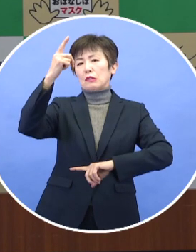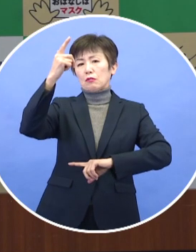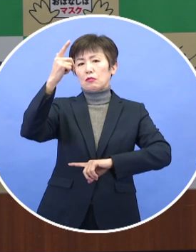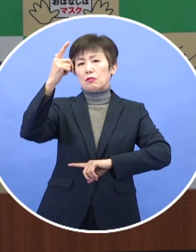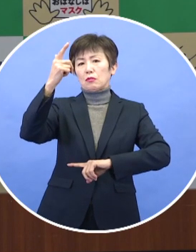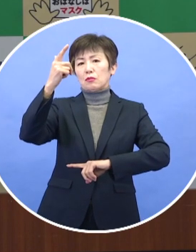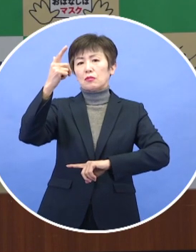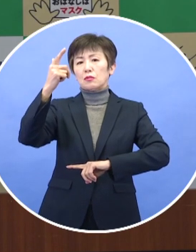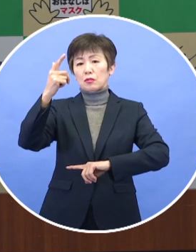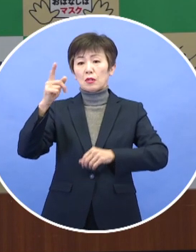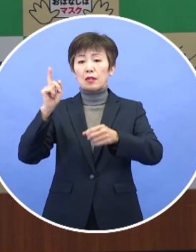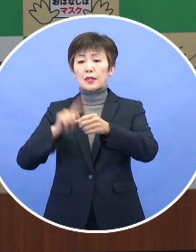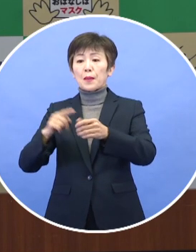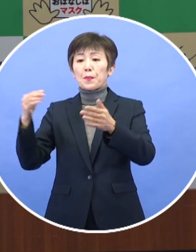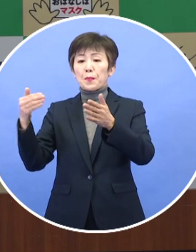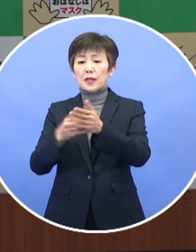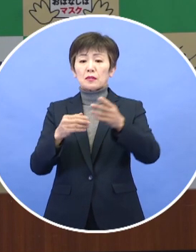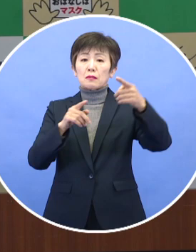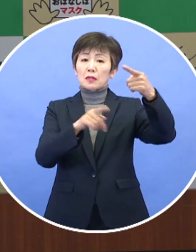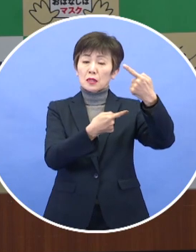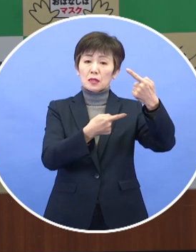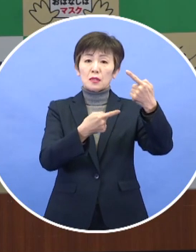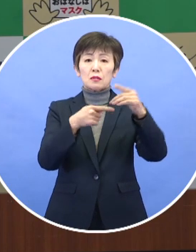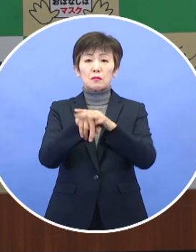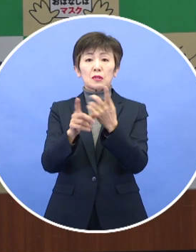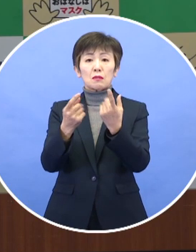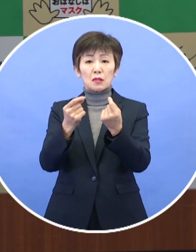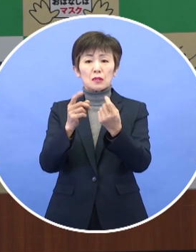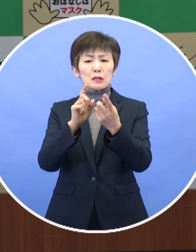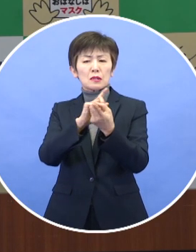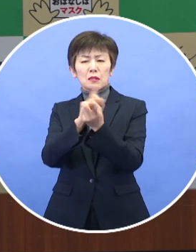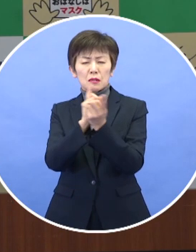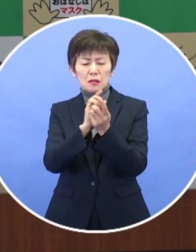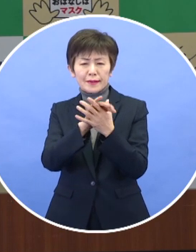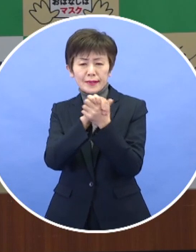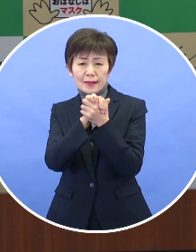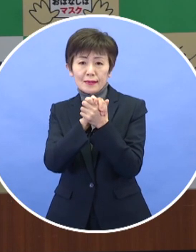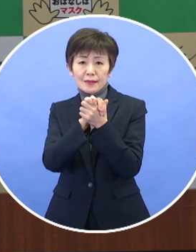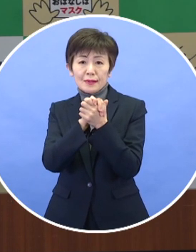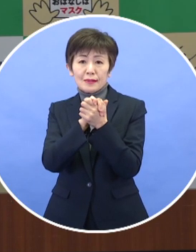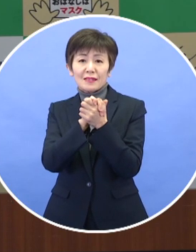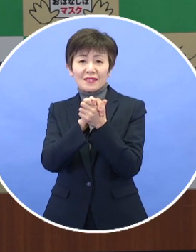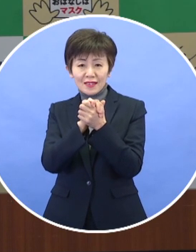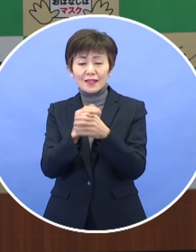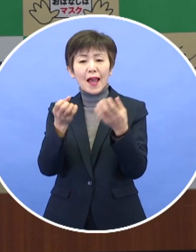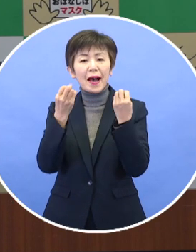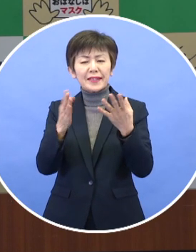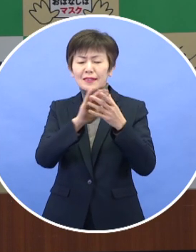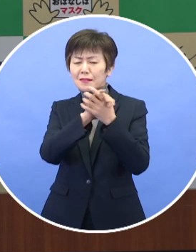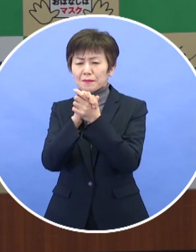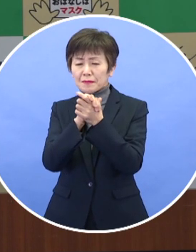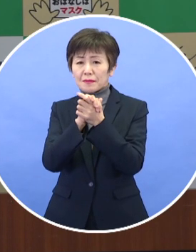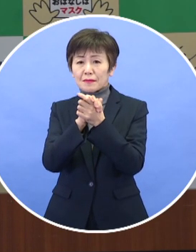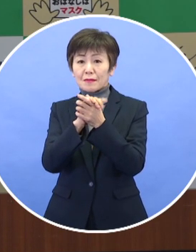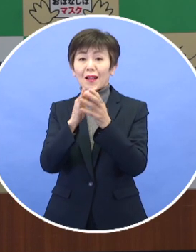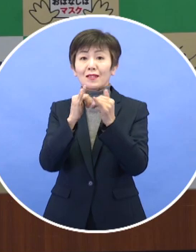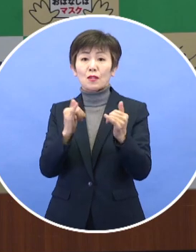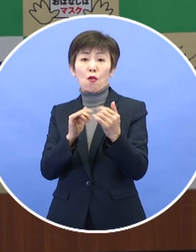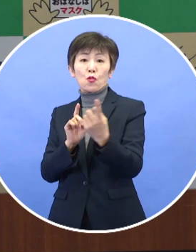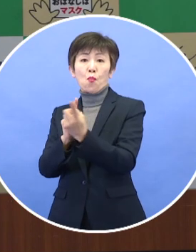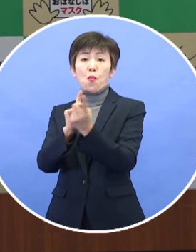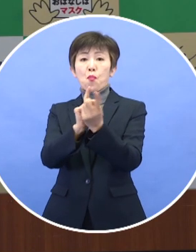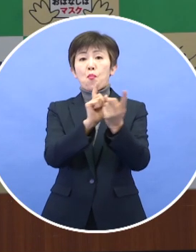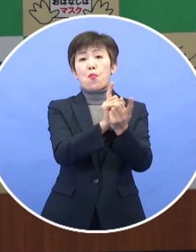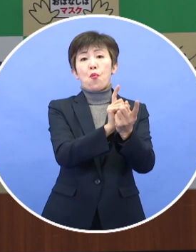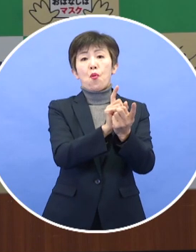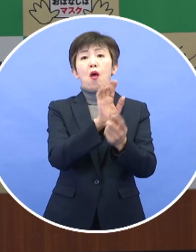く年末年始とよく似ていて、非常に親しい間柄、もしくは新しく親しくなっていく、そういう間柄の移動が